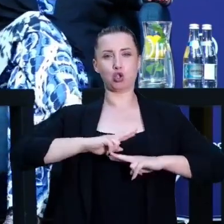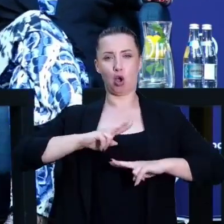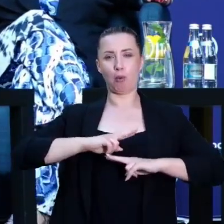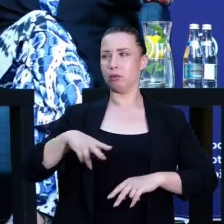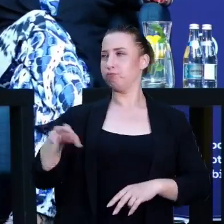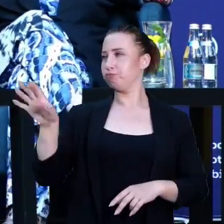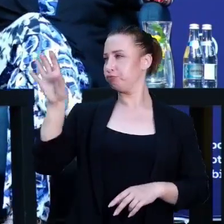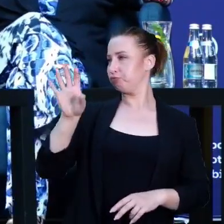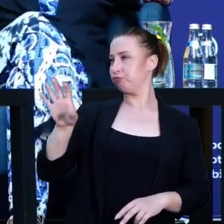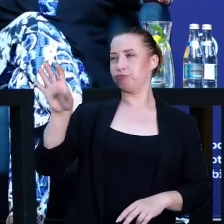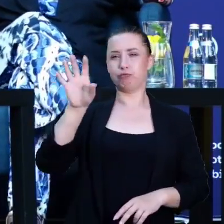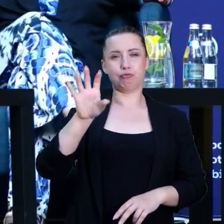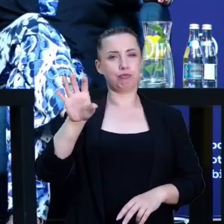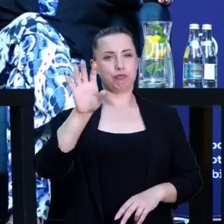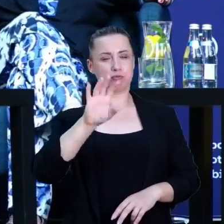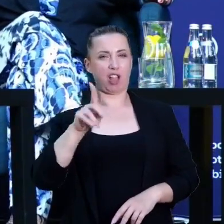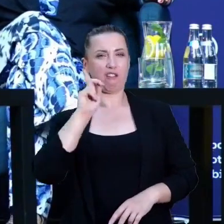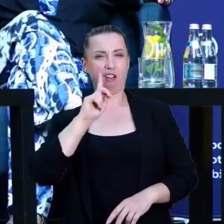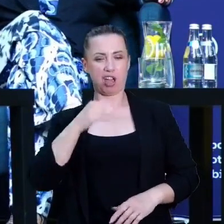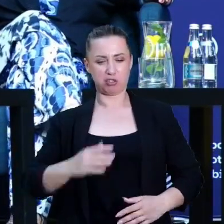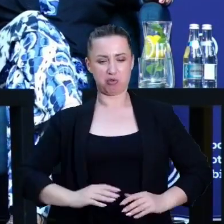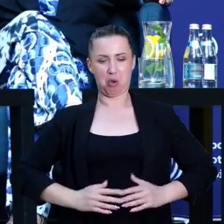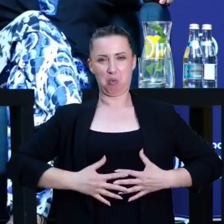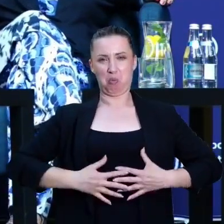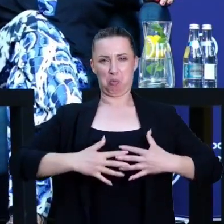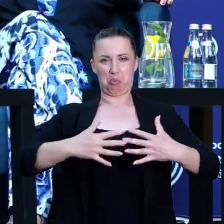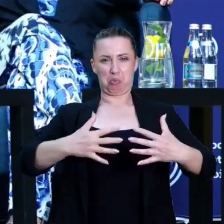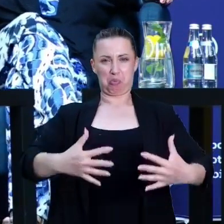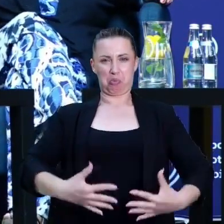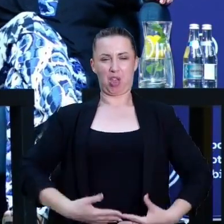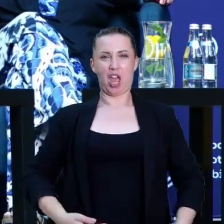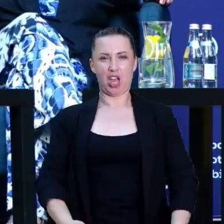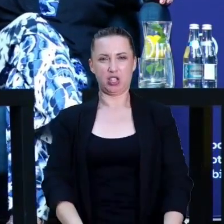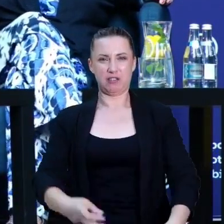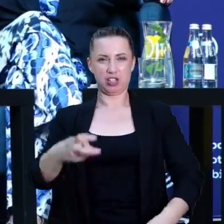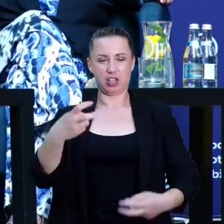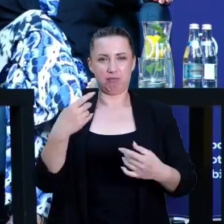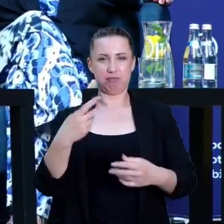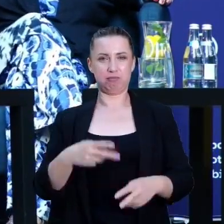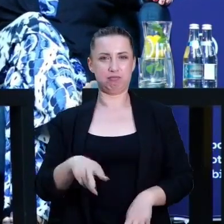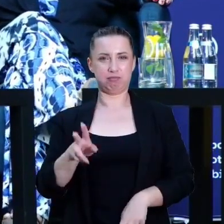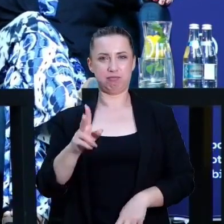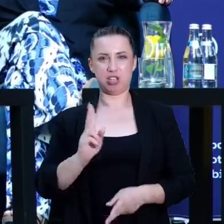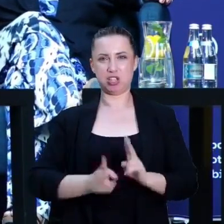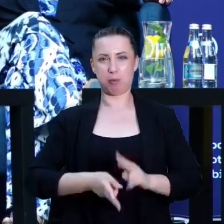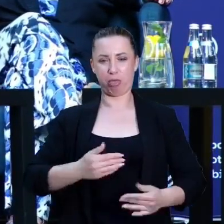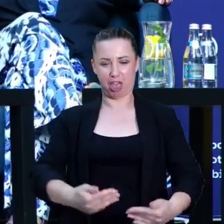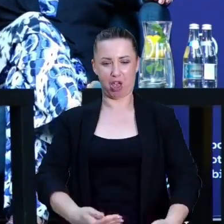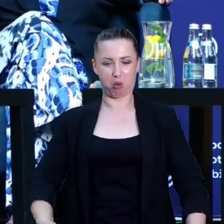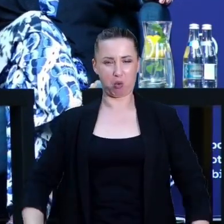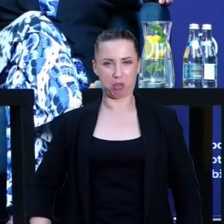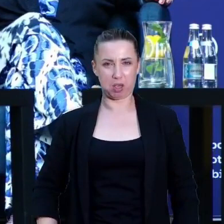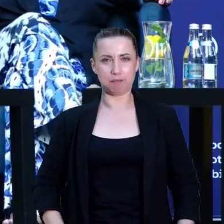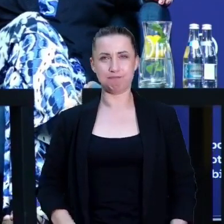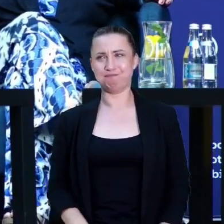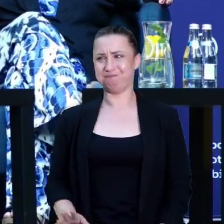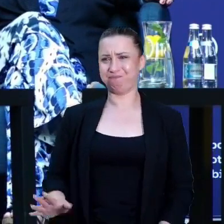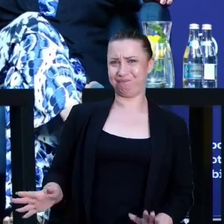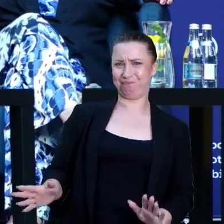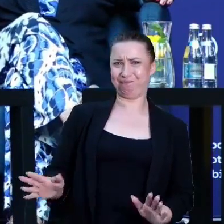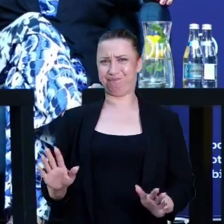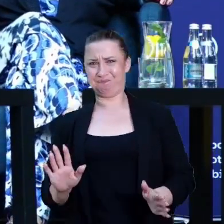zobaczy tych facetów w tych slipach z brzuchami na wierzchu, no to człowiek myśli sobie, że coś